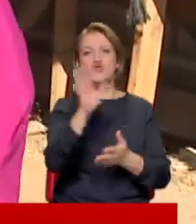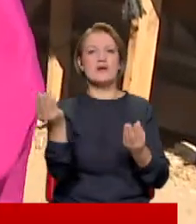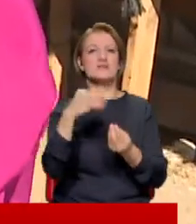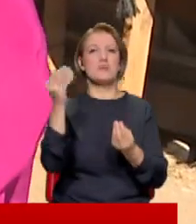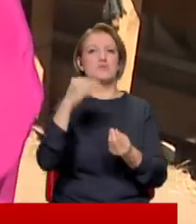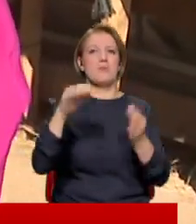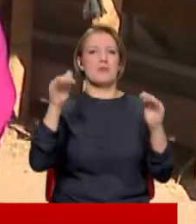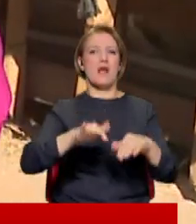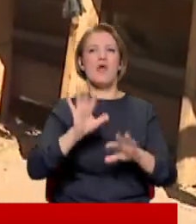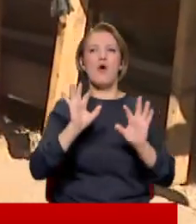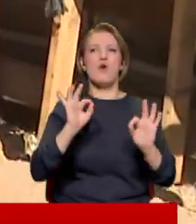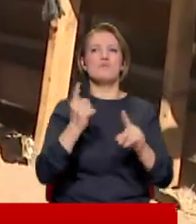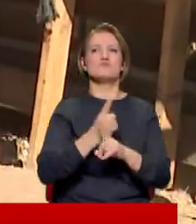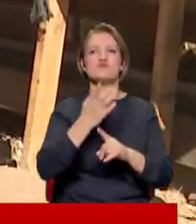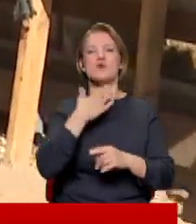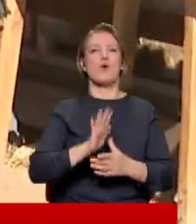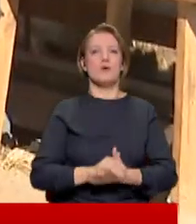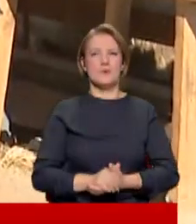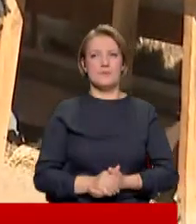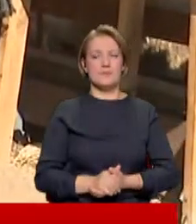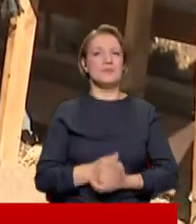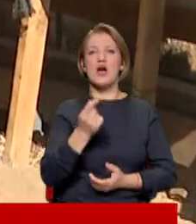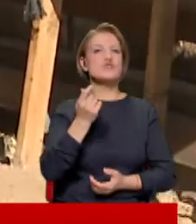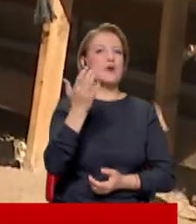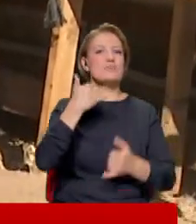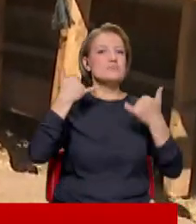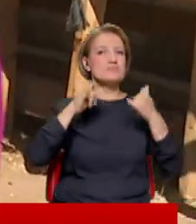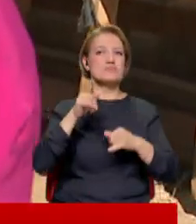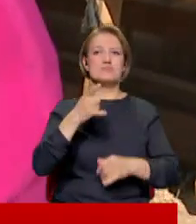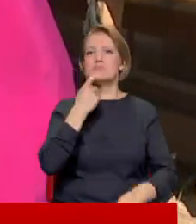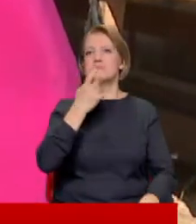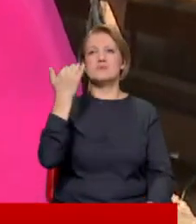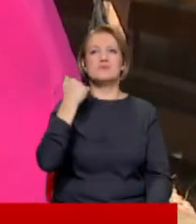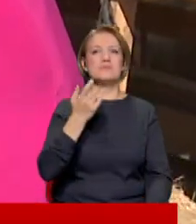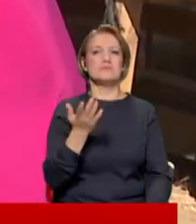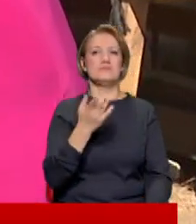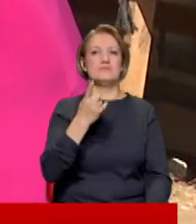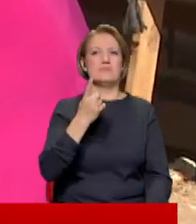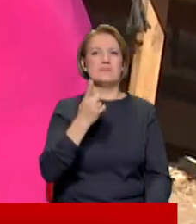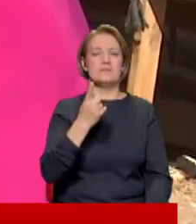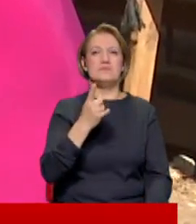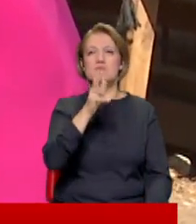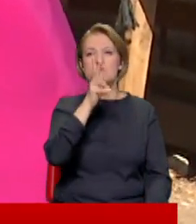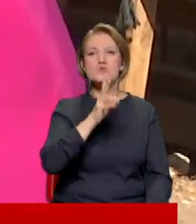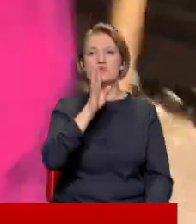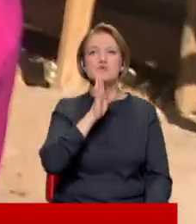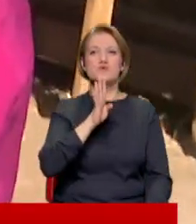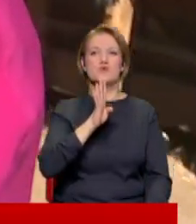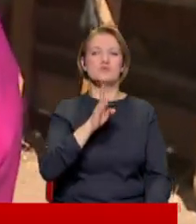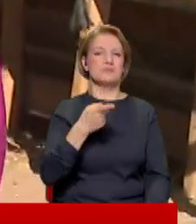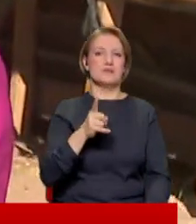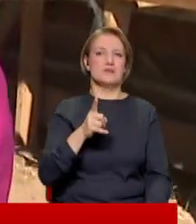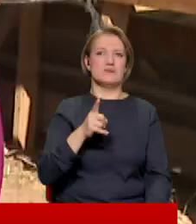geldi. Yok, hiç öyle bir şey de yok. Yok, yok. Kaç paraya aldınız kurbanınızı? Geçen sene misal bir işçi yemeği 300-400 lira, şimdi 1000